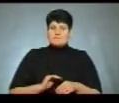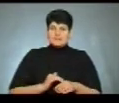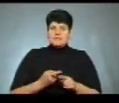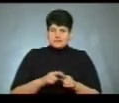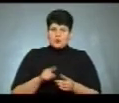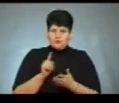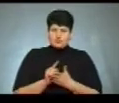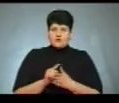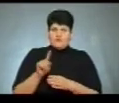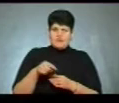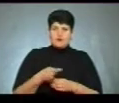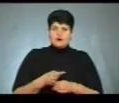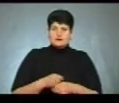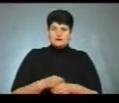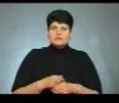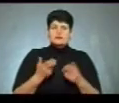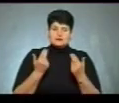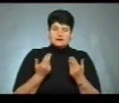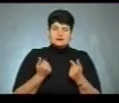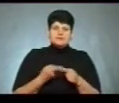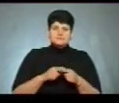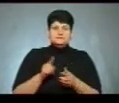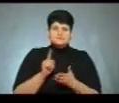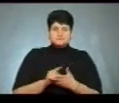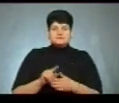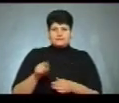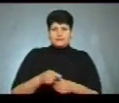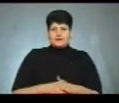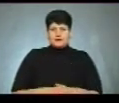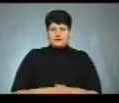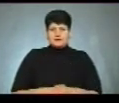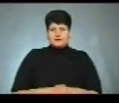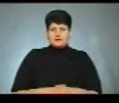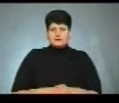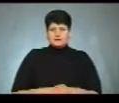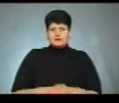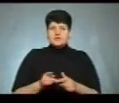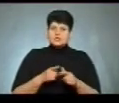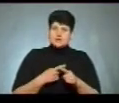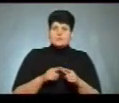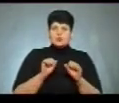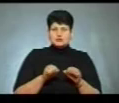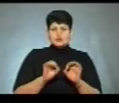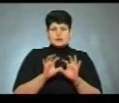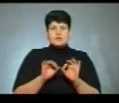обов'язкова умова для няні? Так, це обов'язкова умова. Чи можете розказати щодо